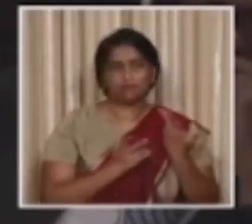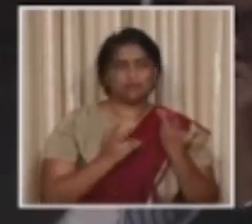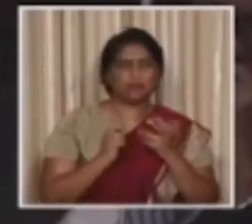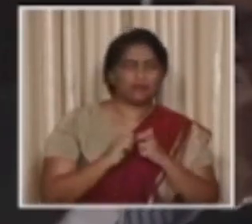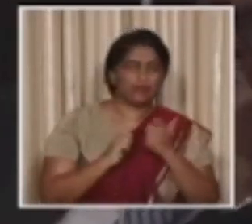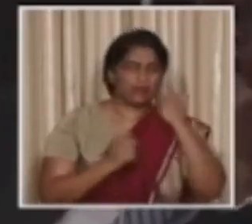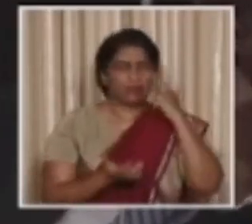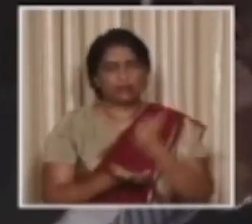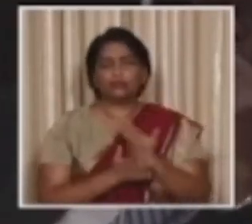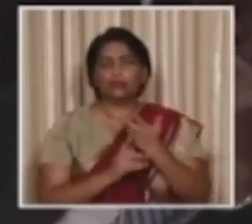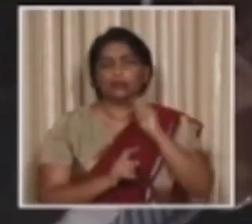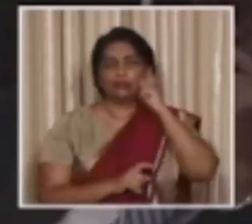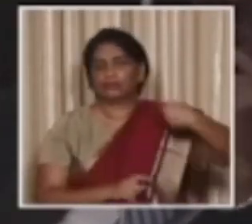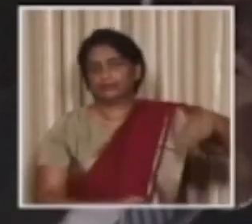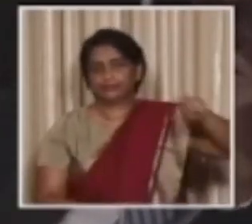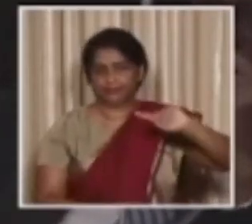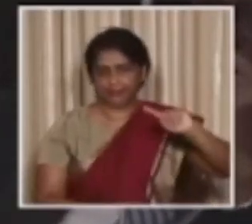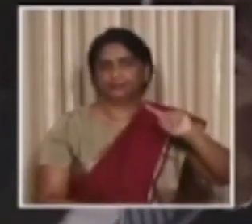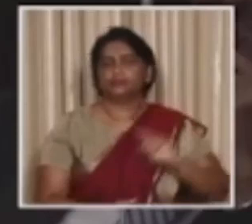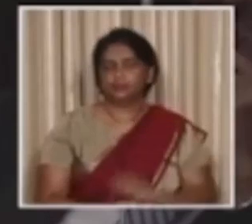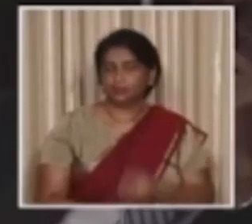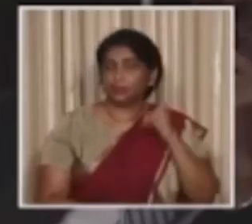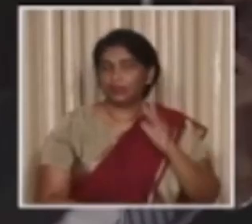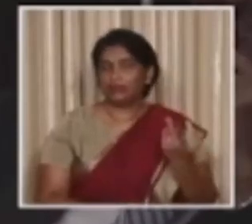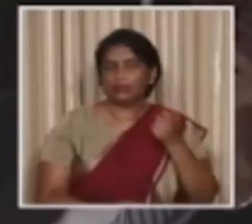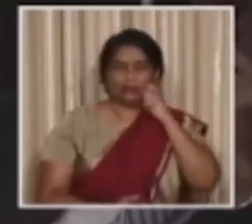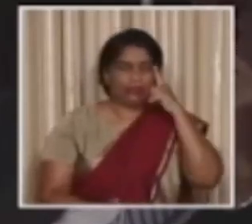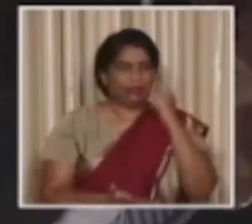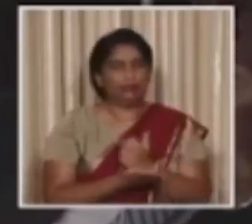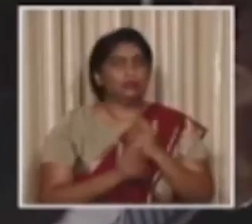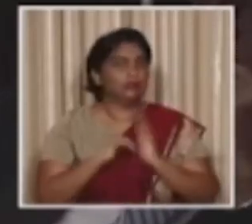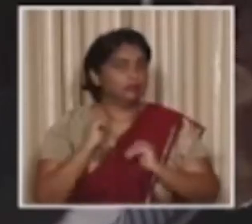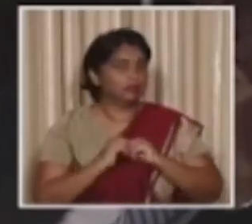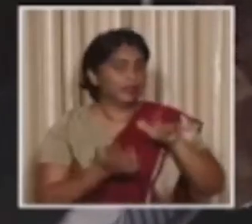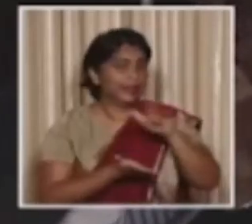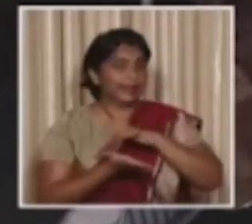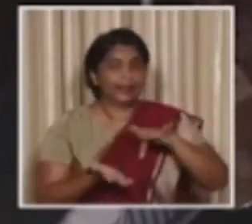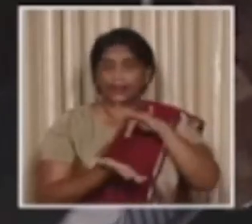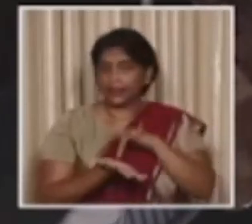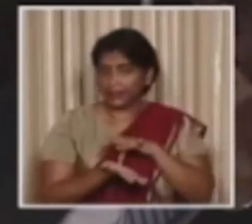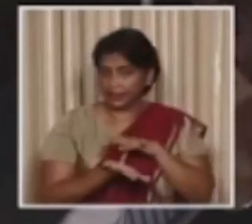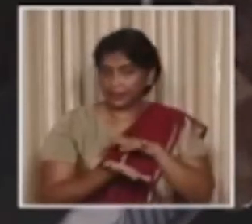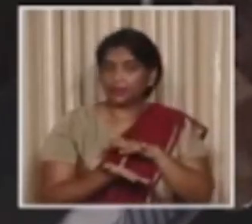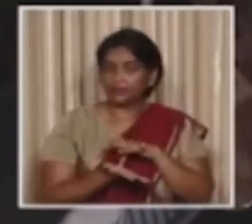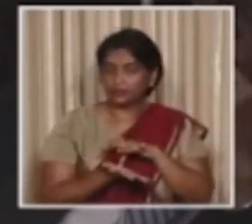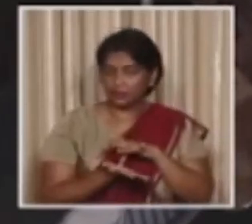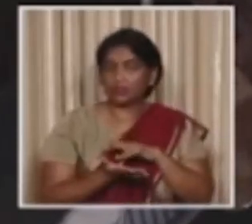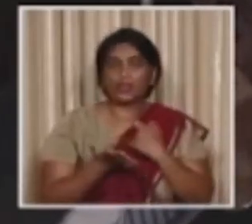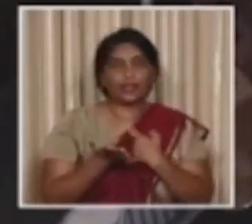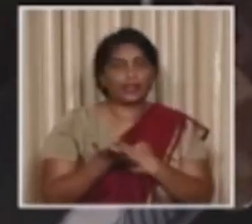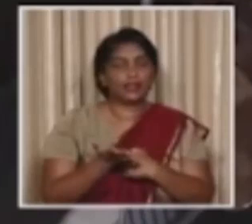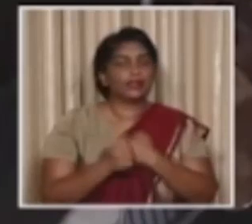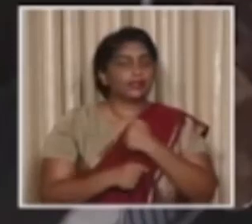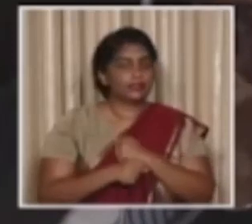වෙලා තියෙන ජනතාවට. ඒ වන්දි ගෙවන ක්‍රියාවලිය කේන්ද්‍රස්ථානයකට රජිස්ට්‍රාර්